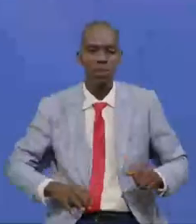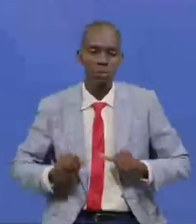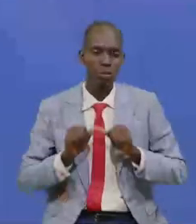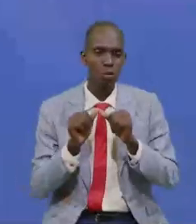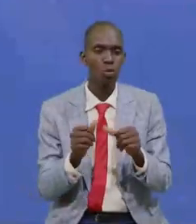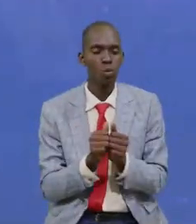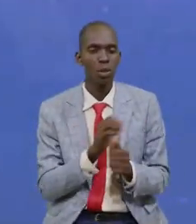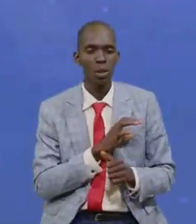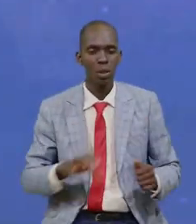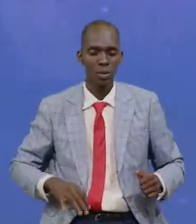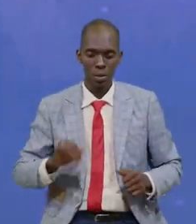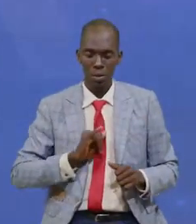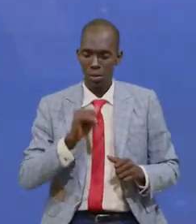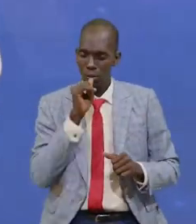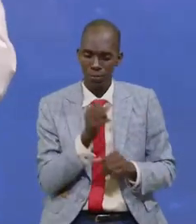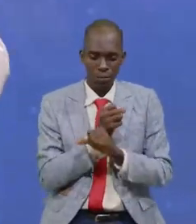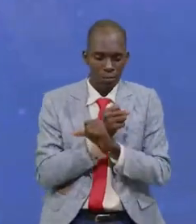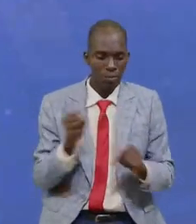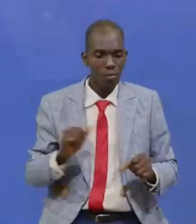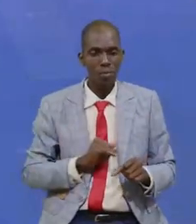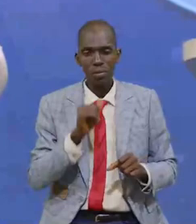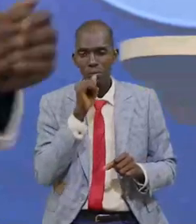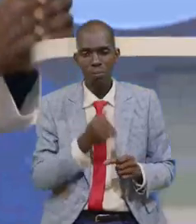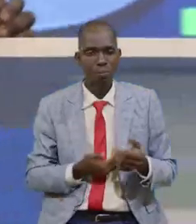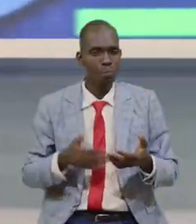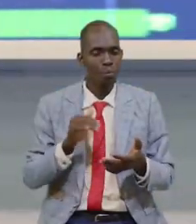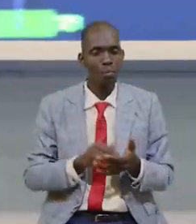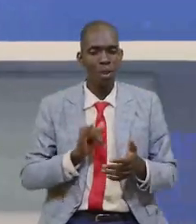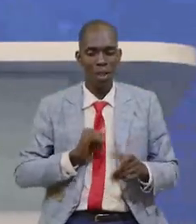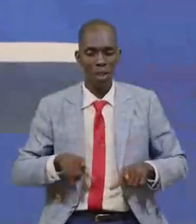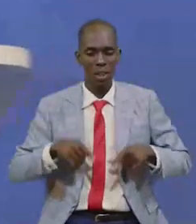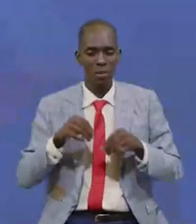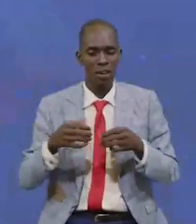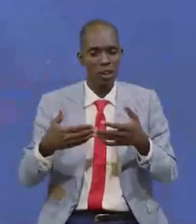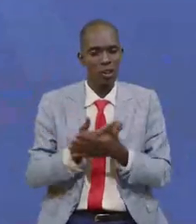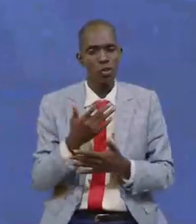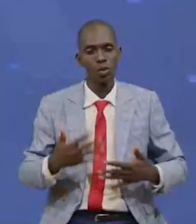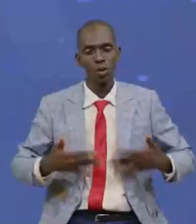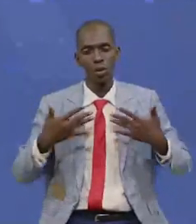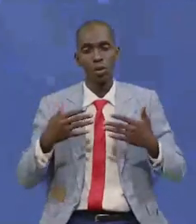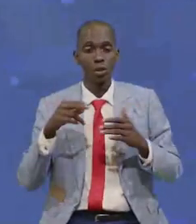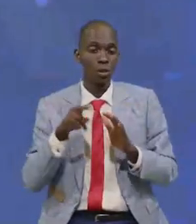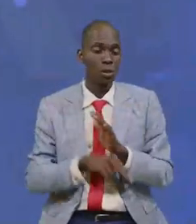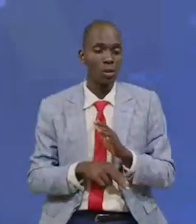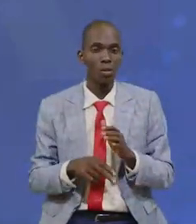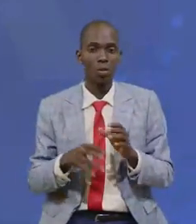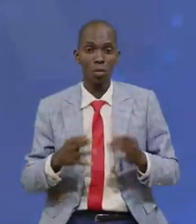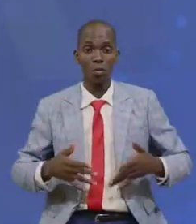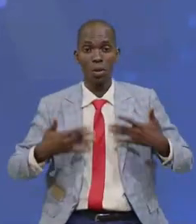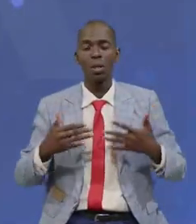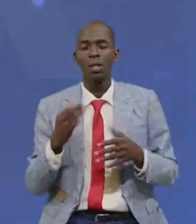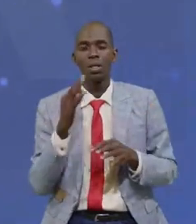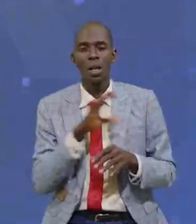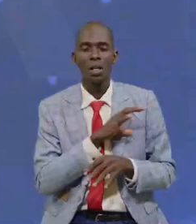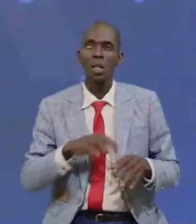nouveau et je mène une nouveauté de vie. Christ vit au-dedans de moi.